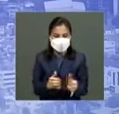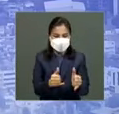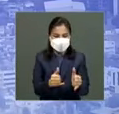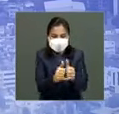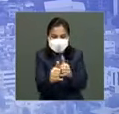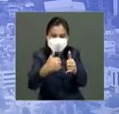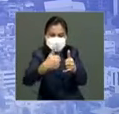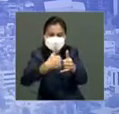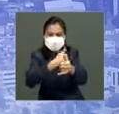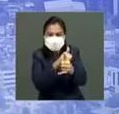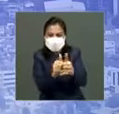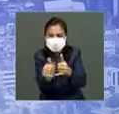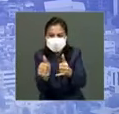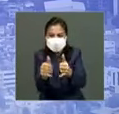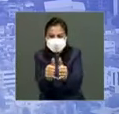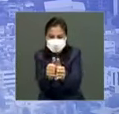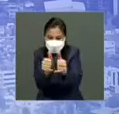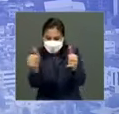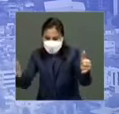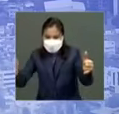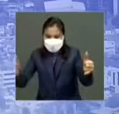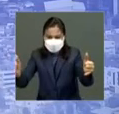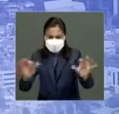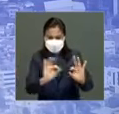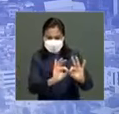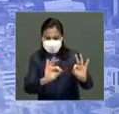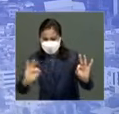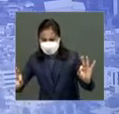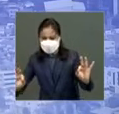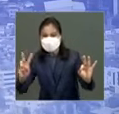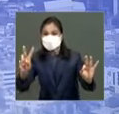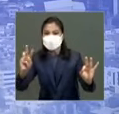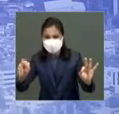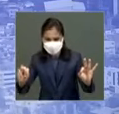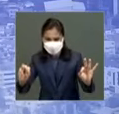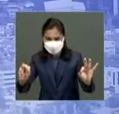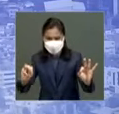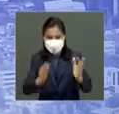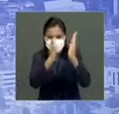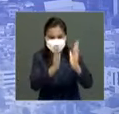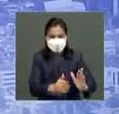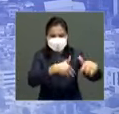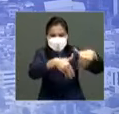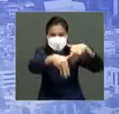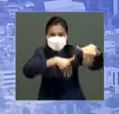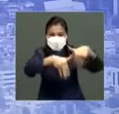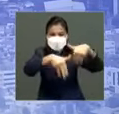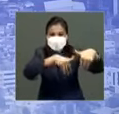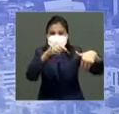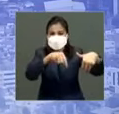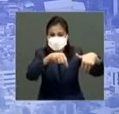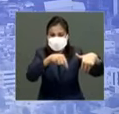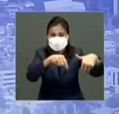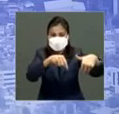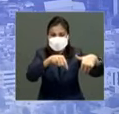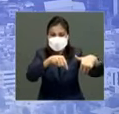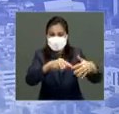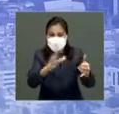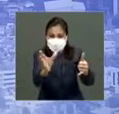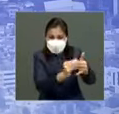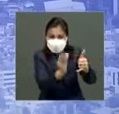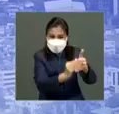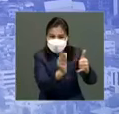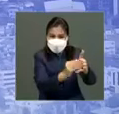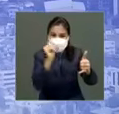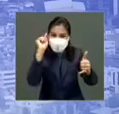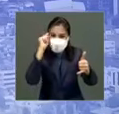กับคนอื่นๆเว้นระยะห่างไว้2เมตรที่ท่านว่าไว้เนี่ยเพราะว่ามีคนในชุมชนต่างๆเหล่านี้ในตัวเลขตัวนี้ของก